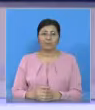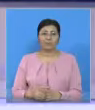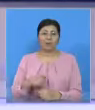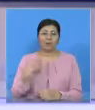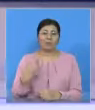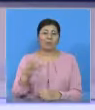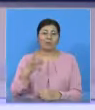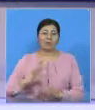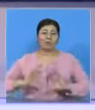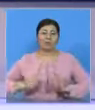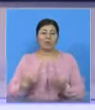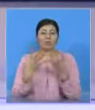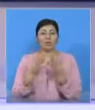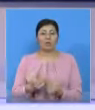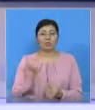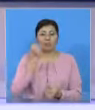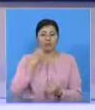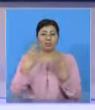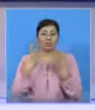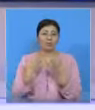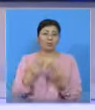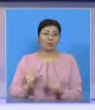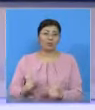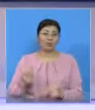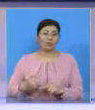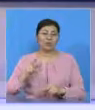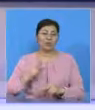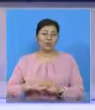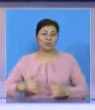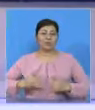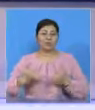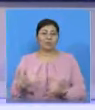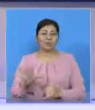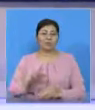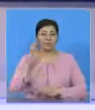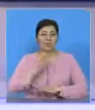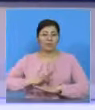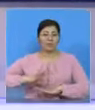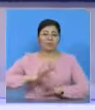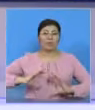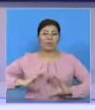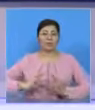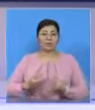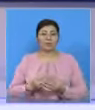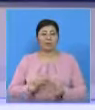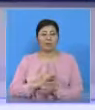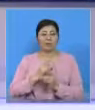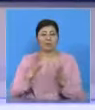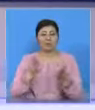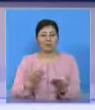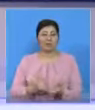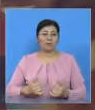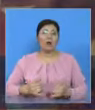1 октября – Международный день пожилых людей. Эту дату чтят во всех странах мира. В рамках праздника принято